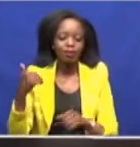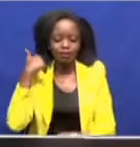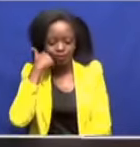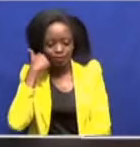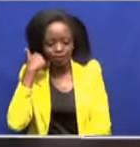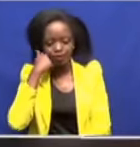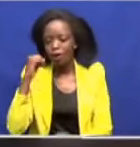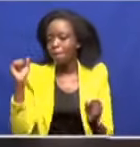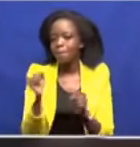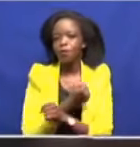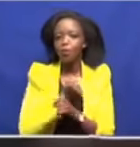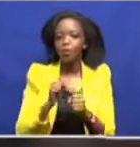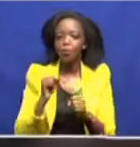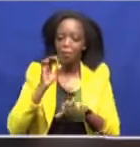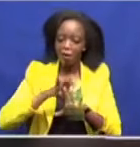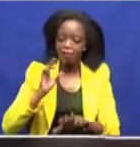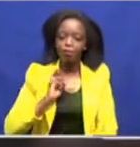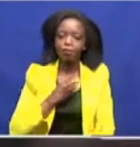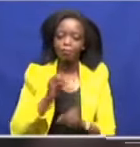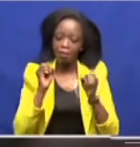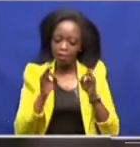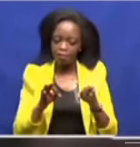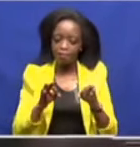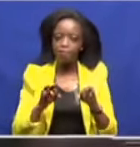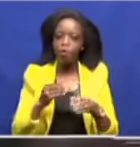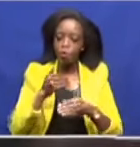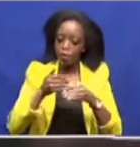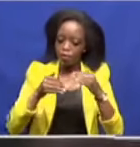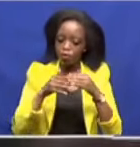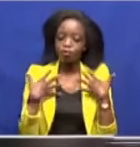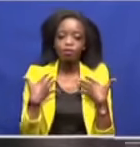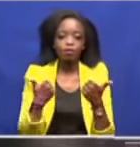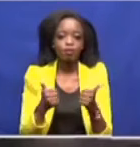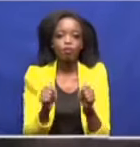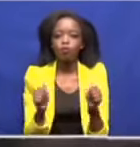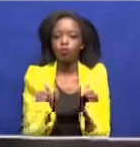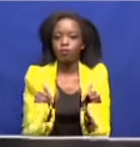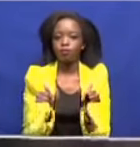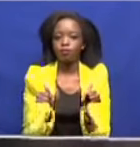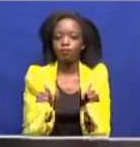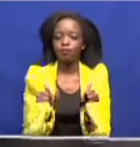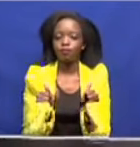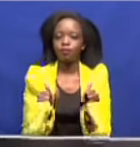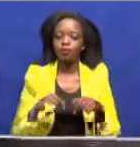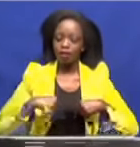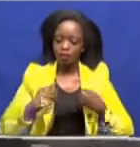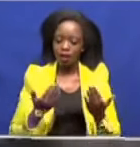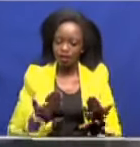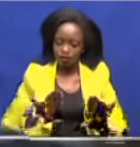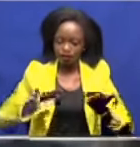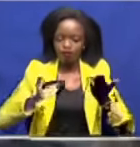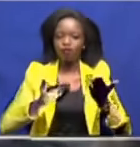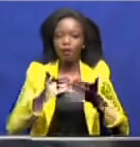magonjwa hayatatuweza kama tumejengwa kwa mwamba imara, naye ni Mwenyezi Mungu. Tujikabidhi mikononi